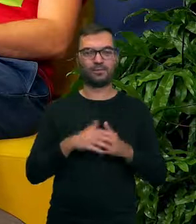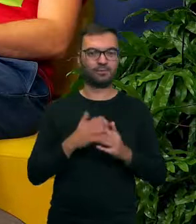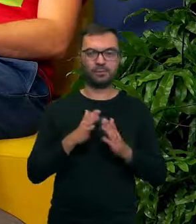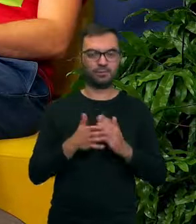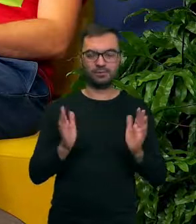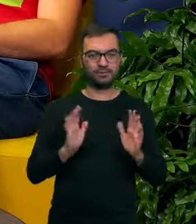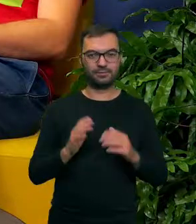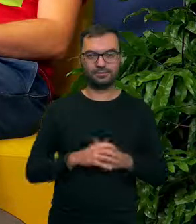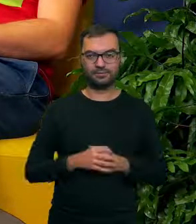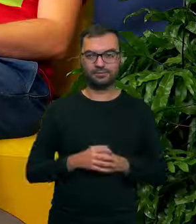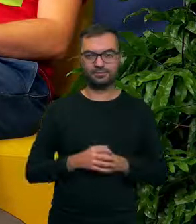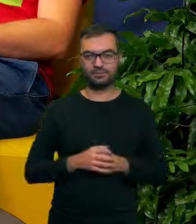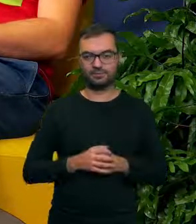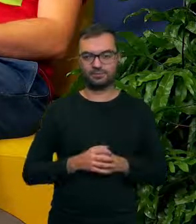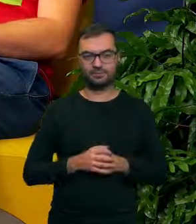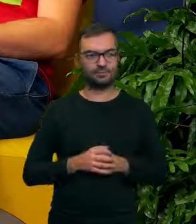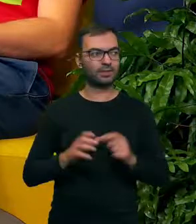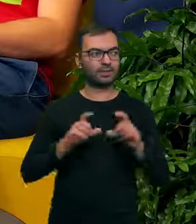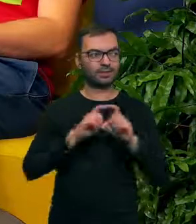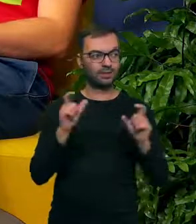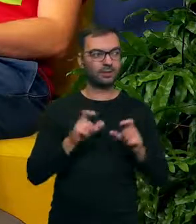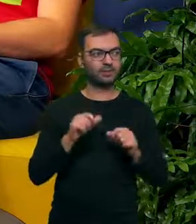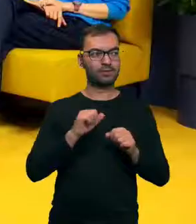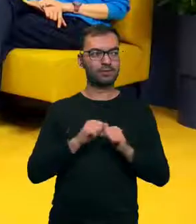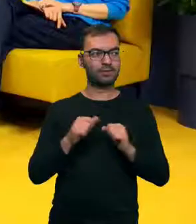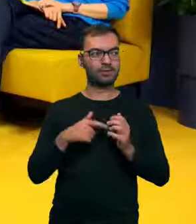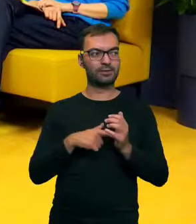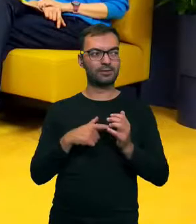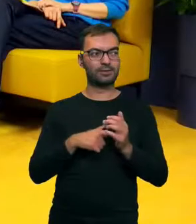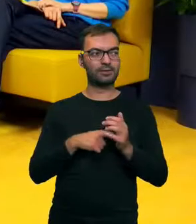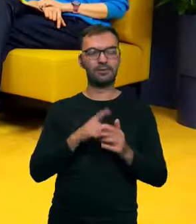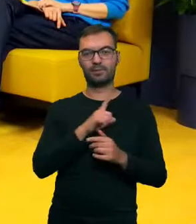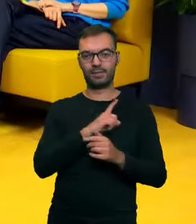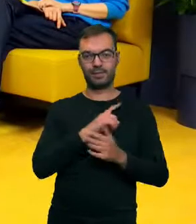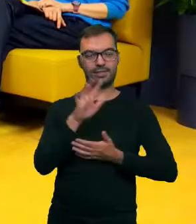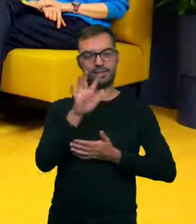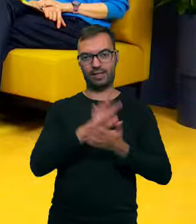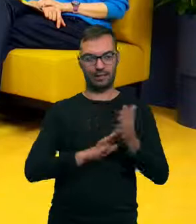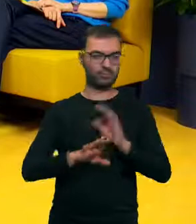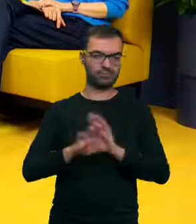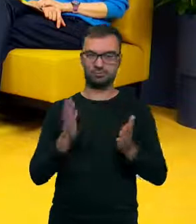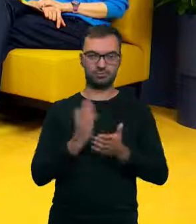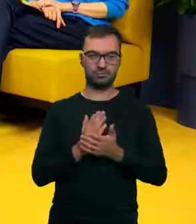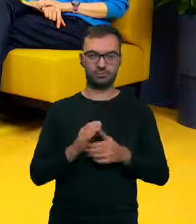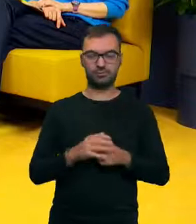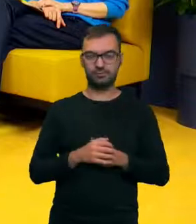sposób. Tak. Czyli cały czas to jest ta kwestia trzymania się litery scenariusza i...